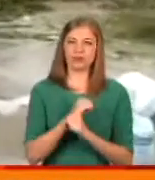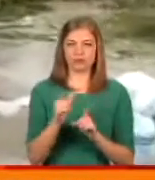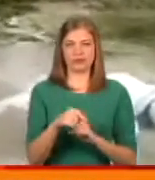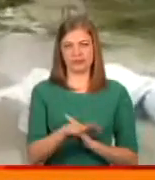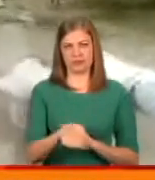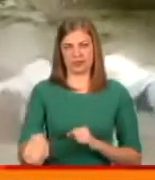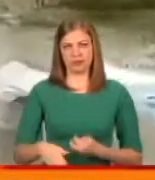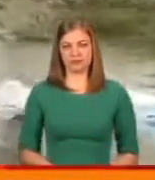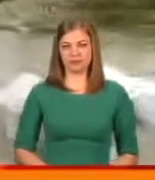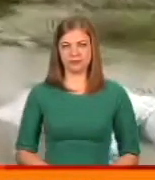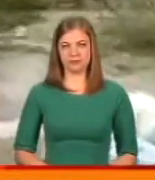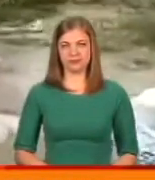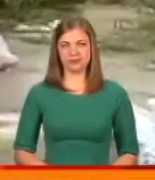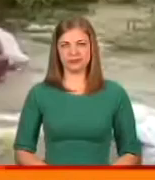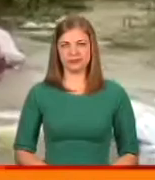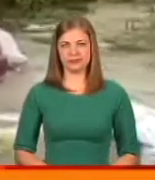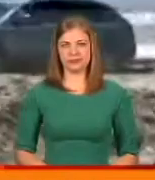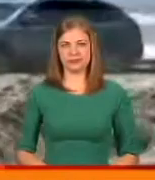дітьми.